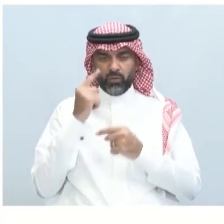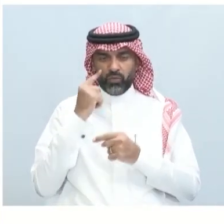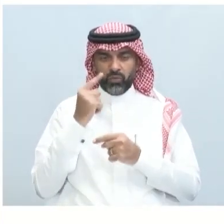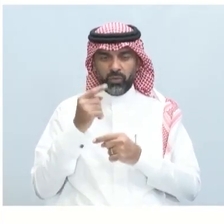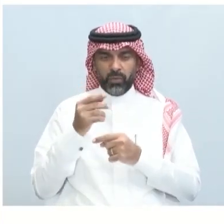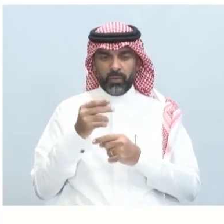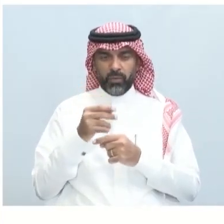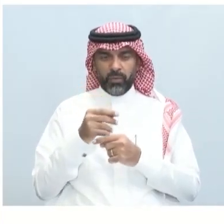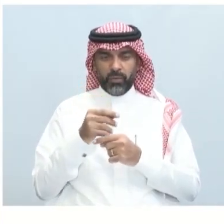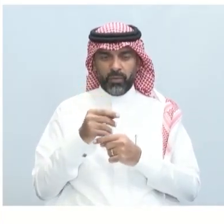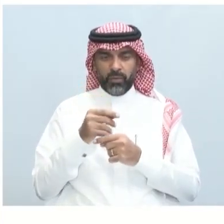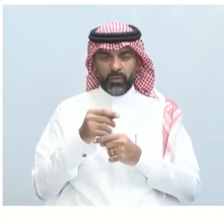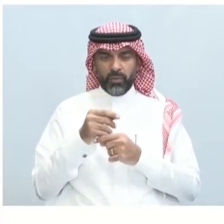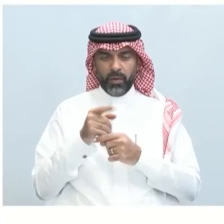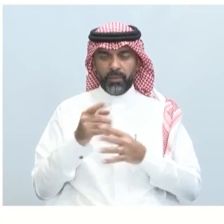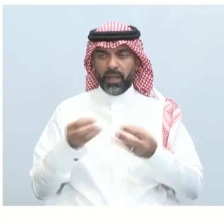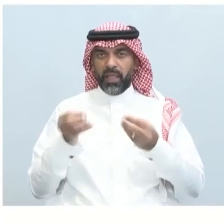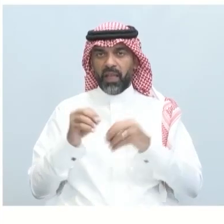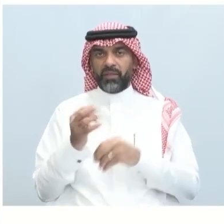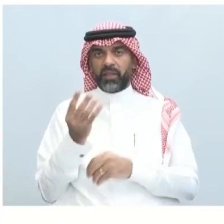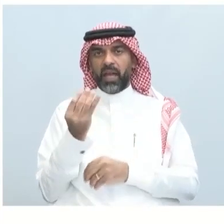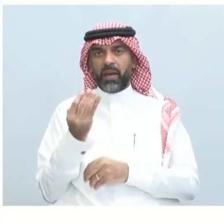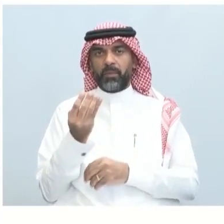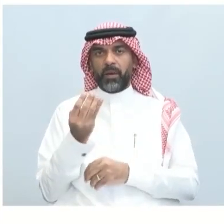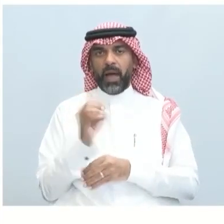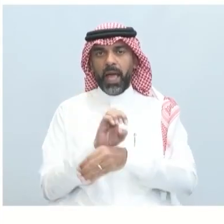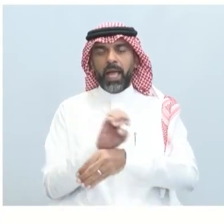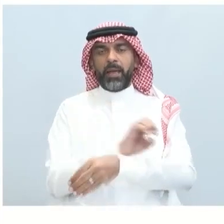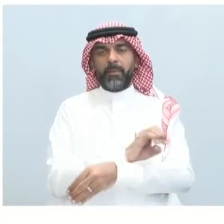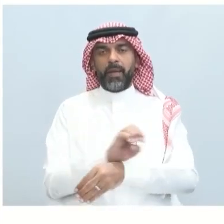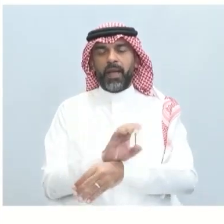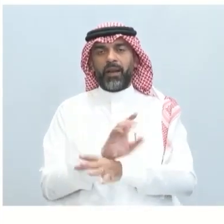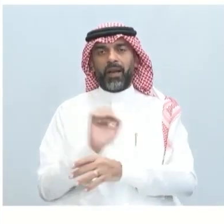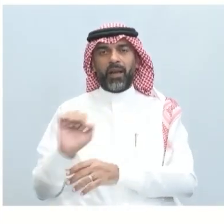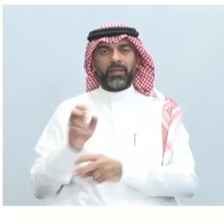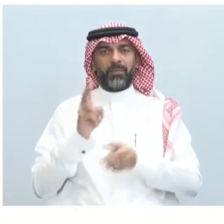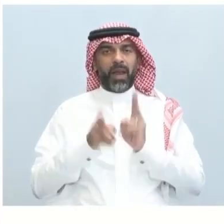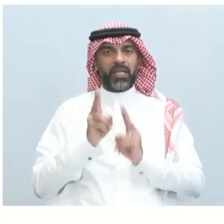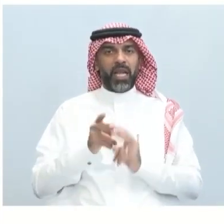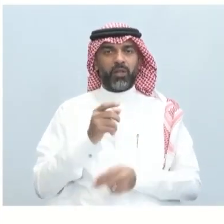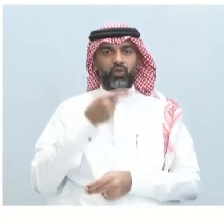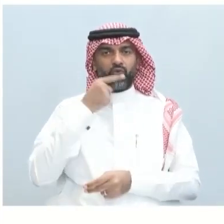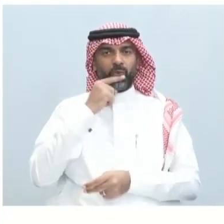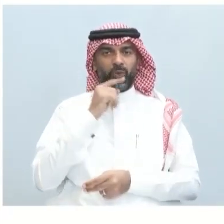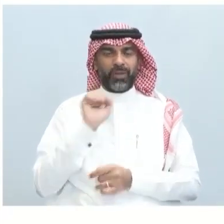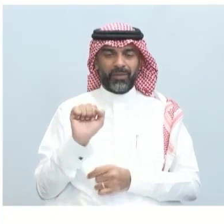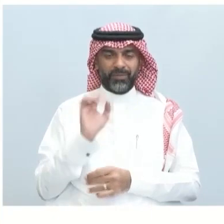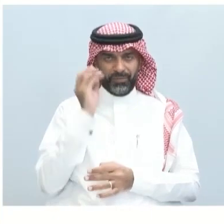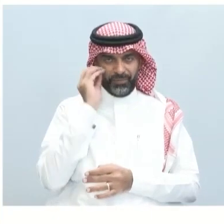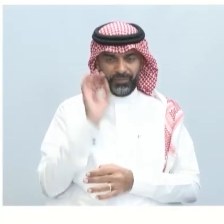والاستيراد. هنا مراجعة تم إضافة 4 إيميلات في مهرجان التمور.